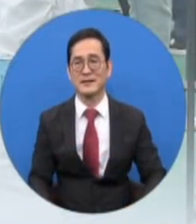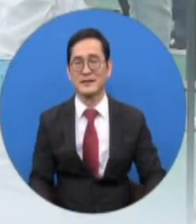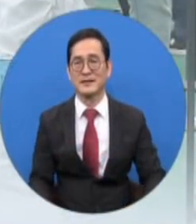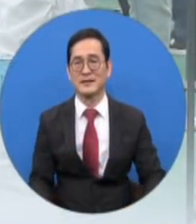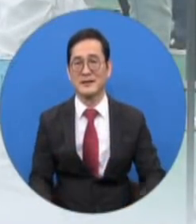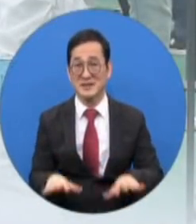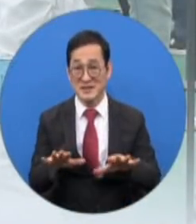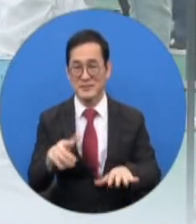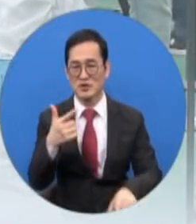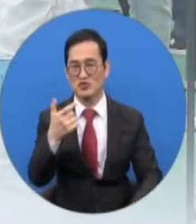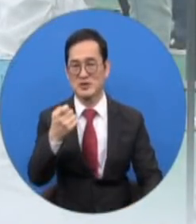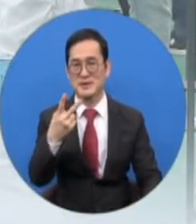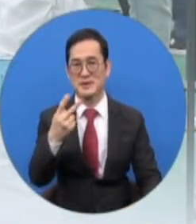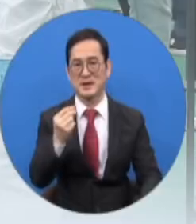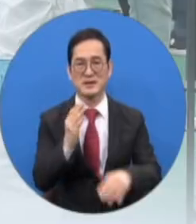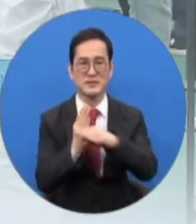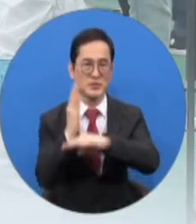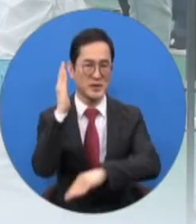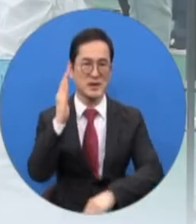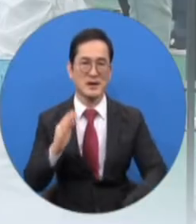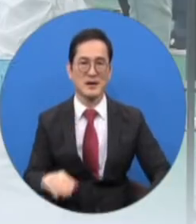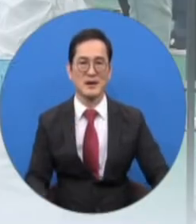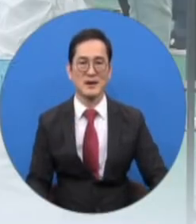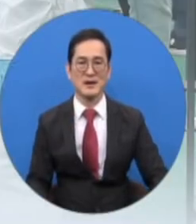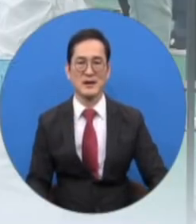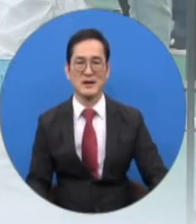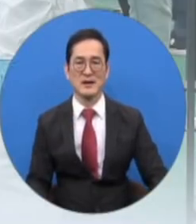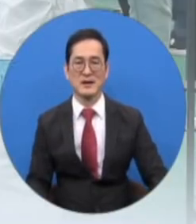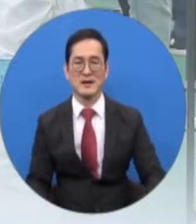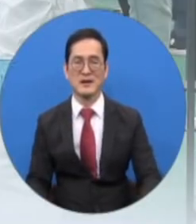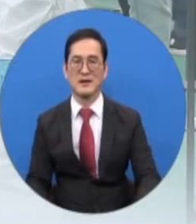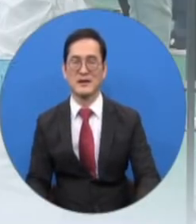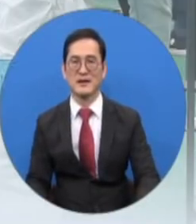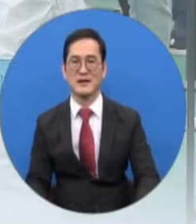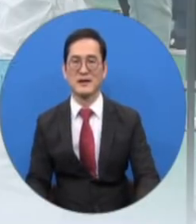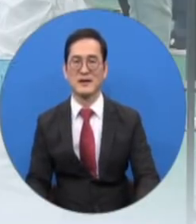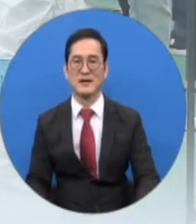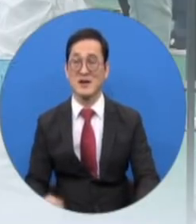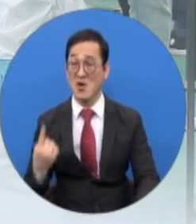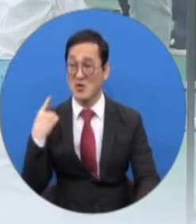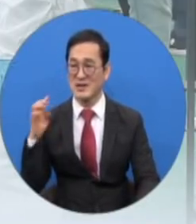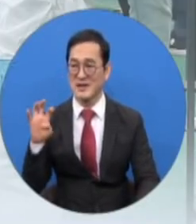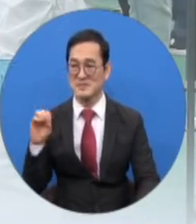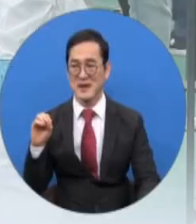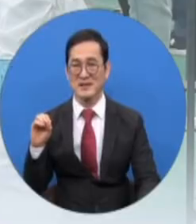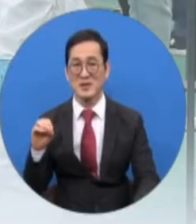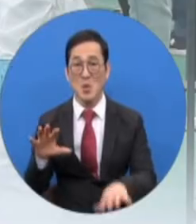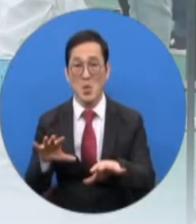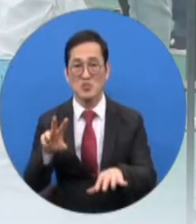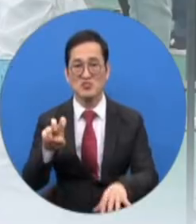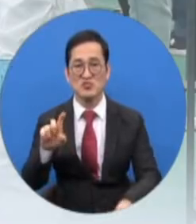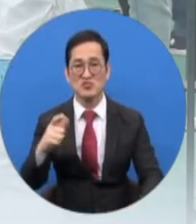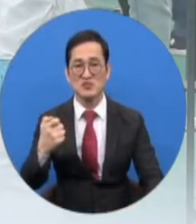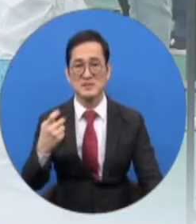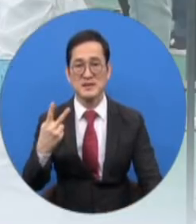오늘 62만 명이 넘었습니다. 62만 명. 야, 어제 40만 명이 발표됐는데 오늘 62만 명이면